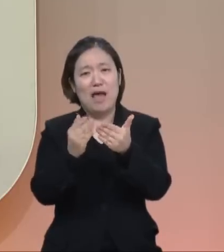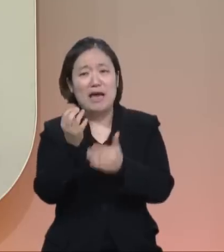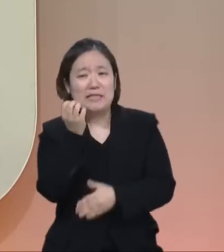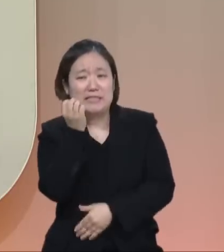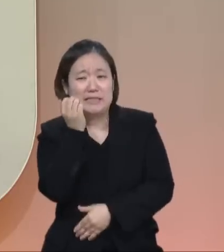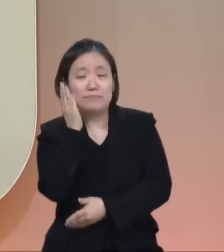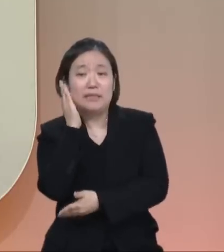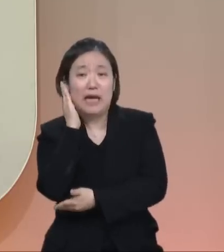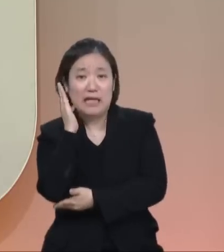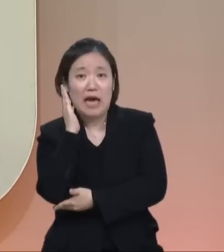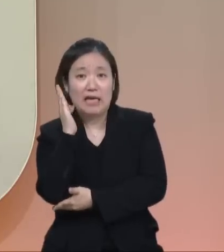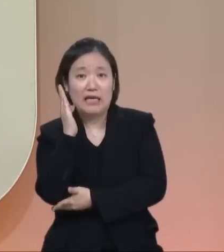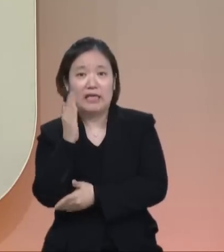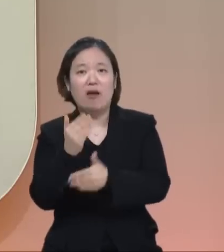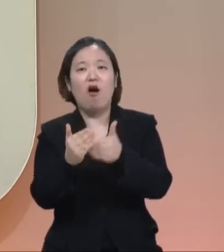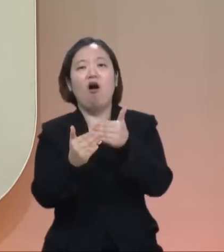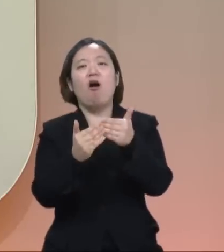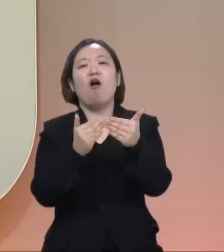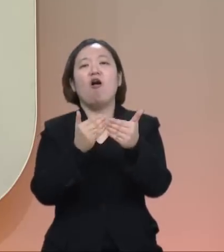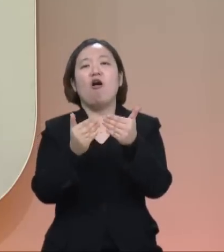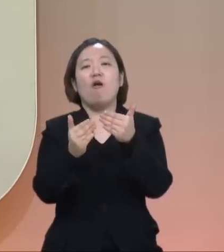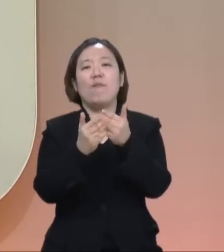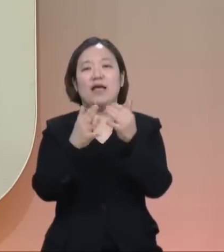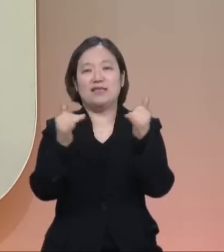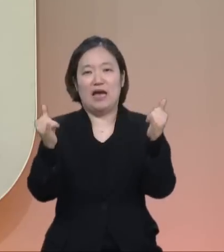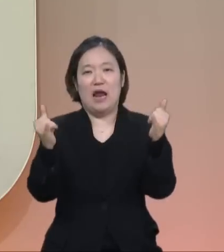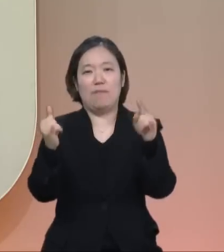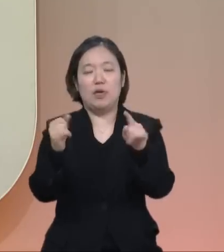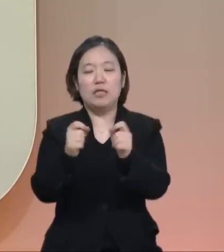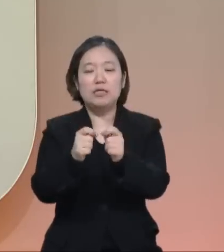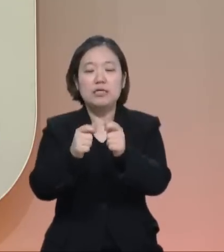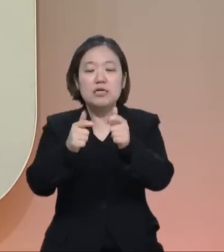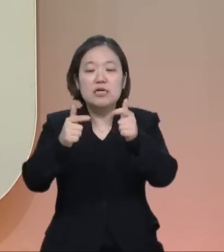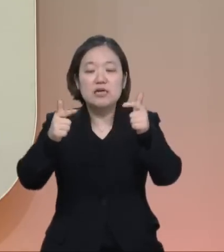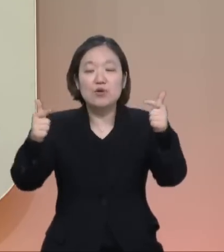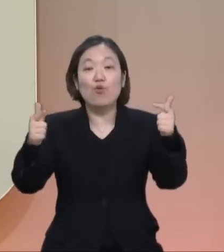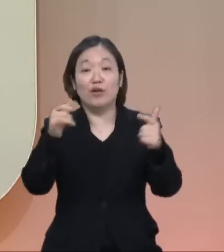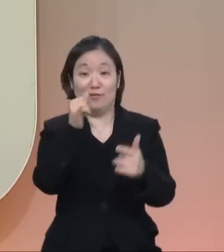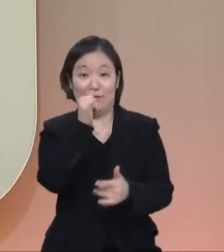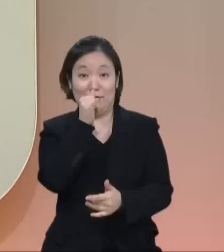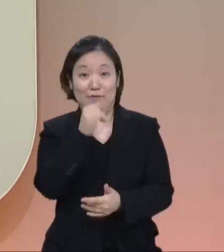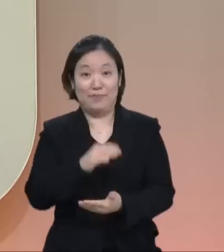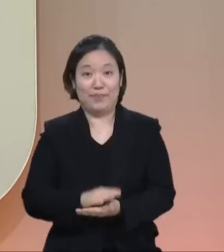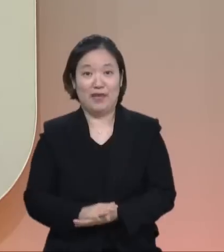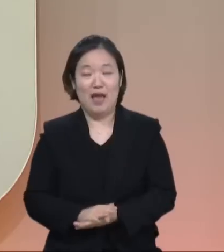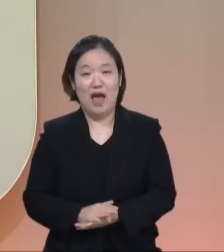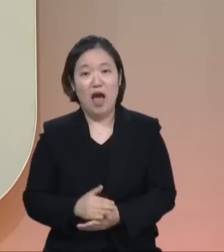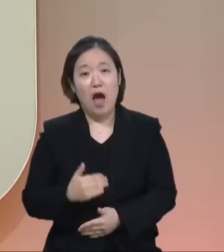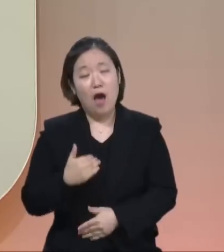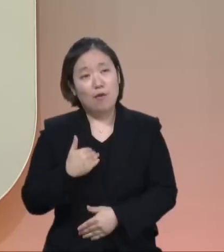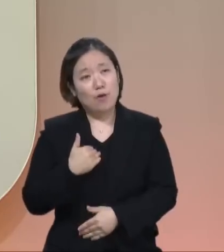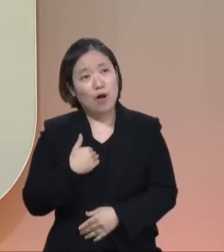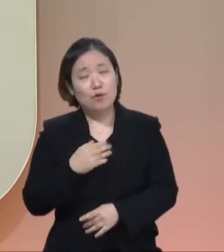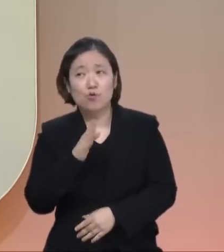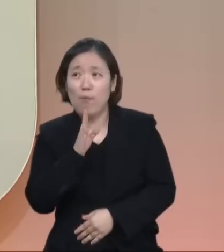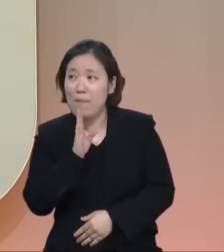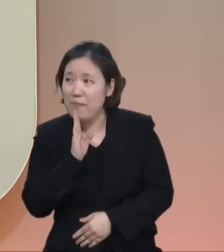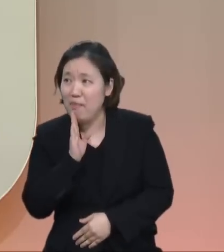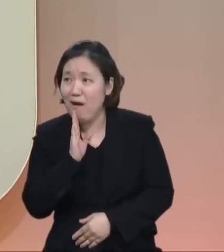있습니다 정말 부지기수로 수많은 분들이 이제 소나무를 보시고 실제로 혹시나